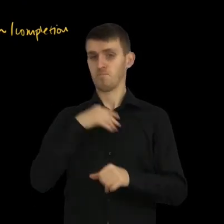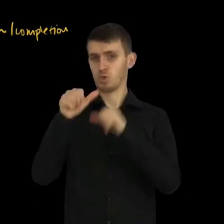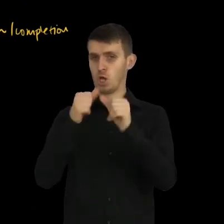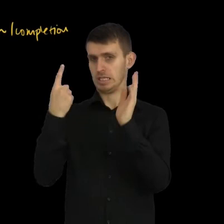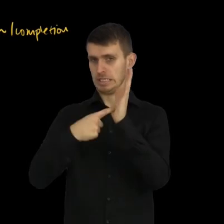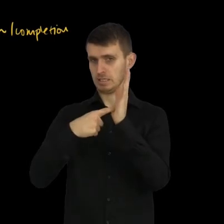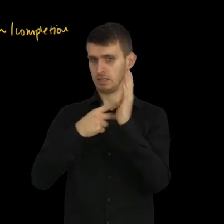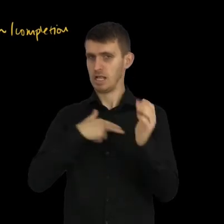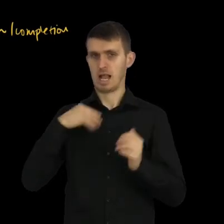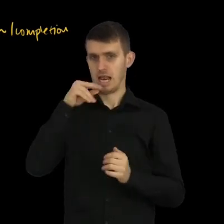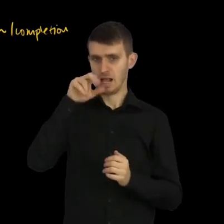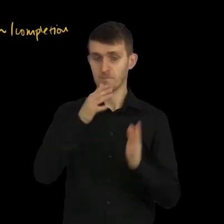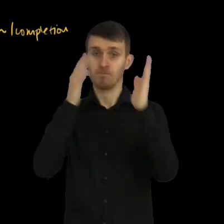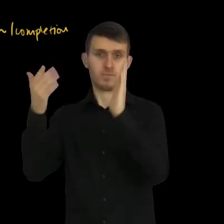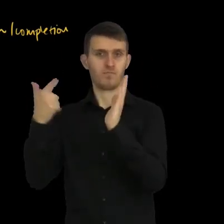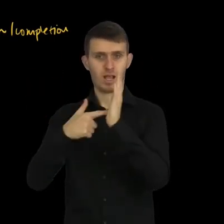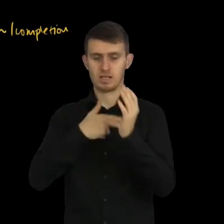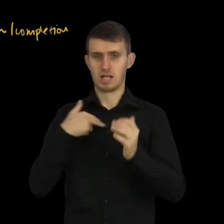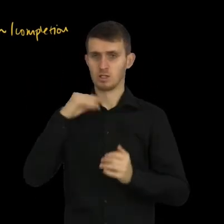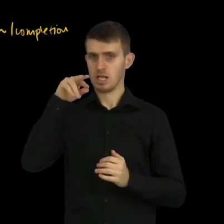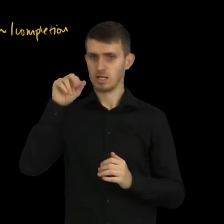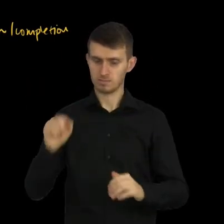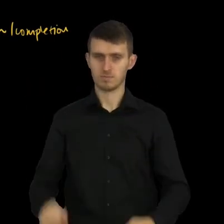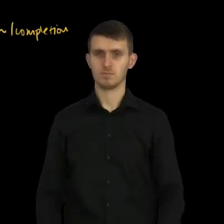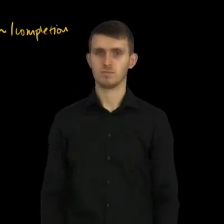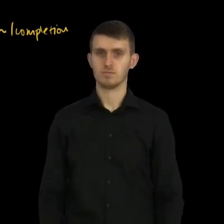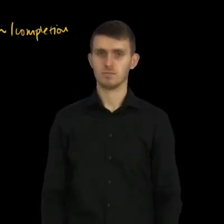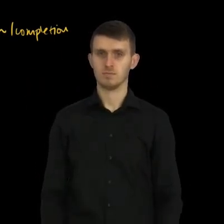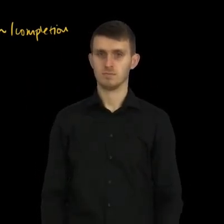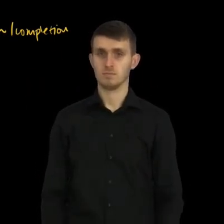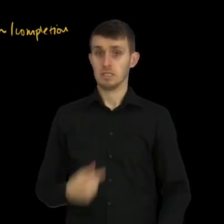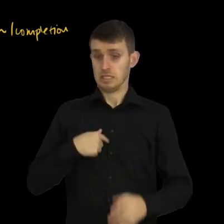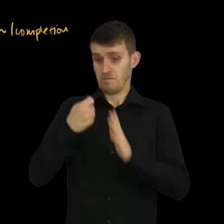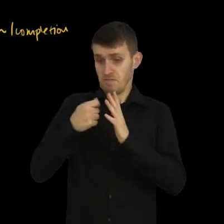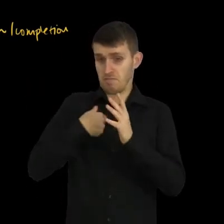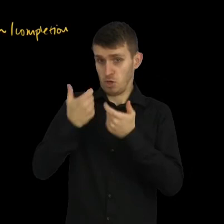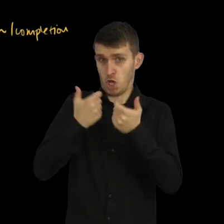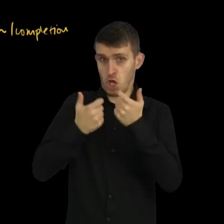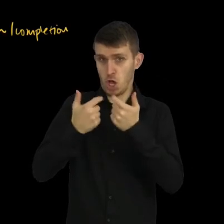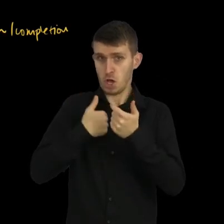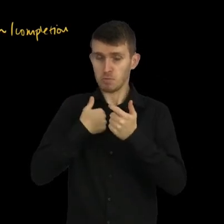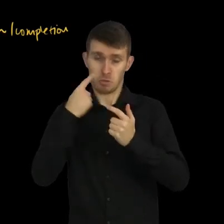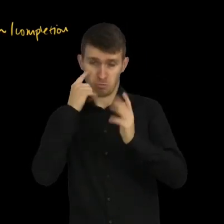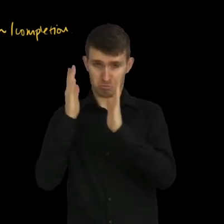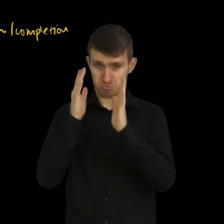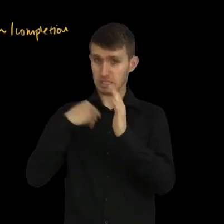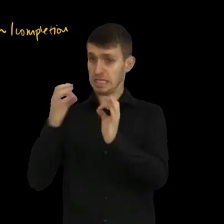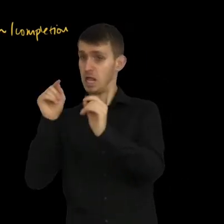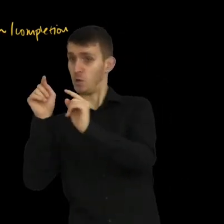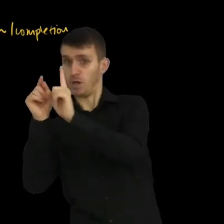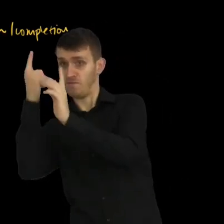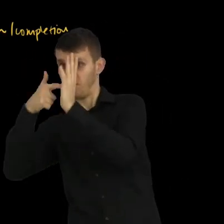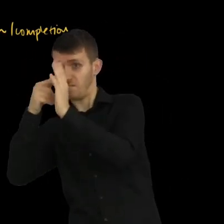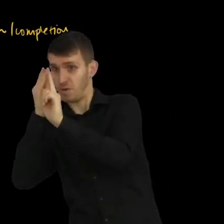tak i tak to jest rok tysięczny naszej ery a to rok 2013 r nagrywam dla was ten odcinek